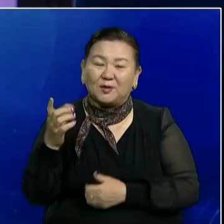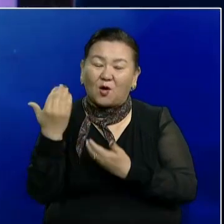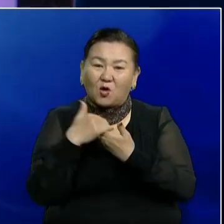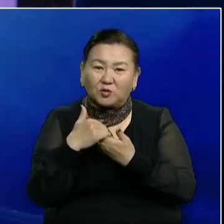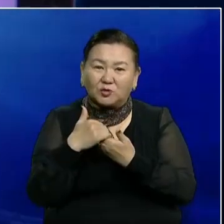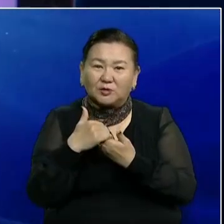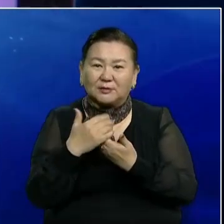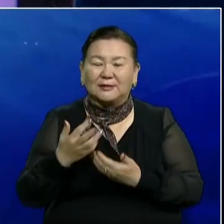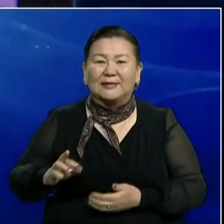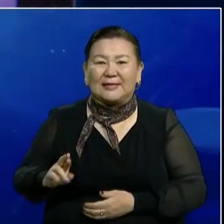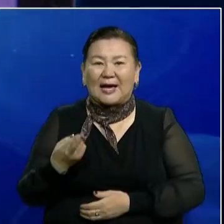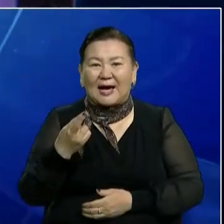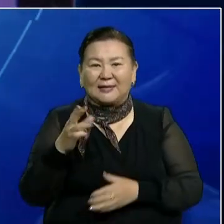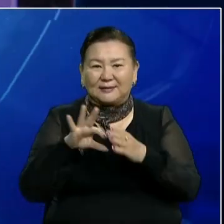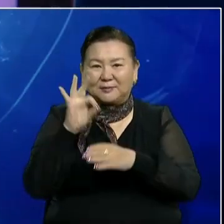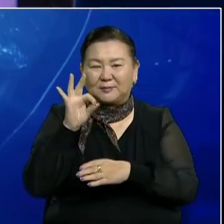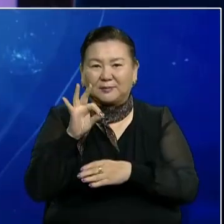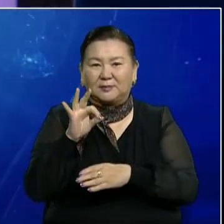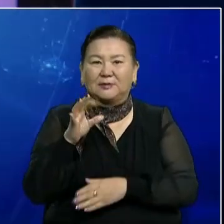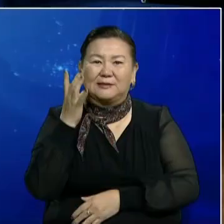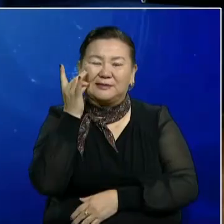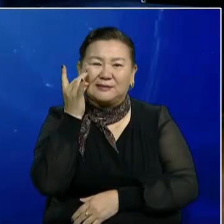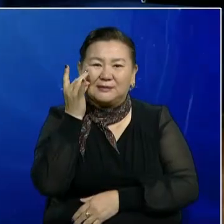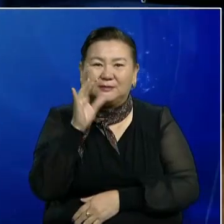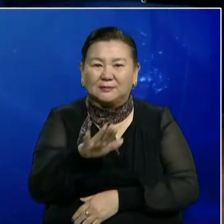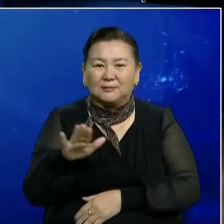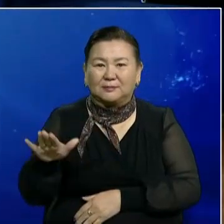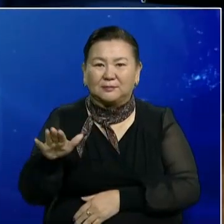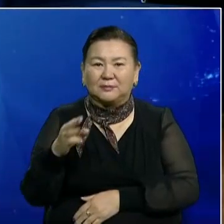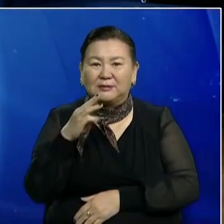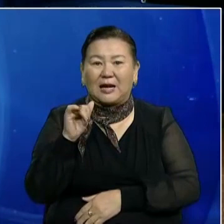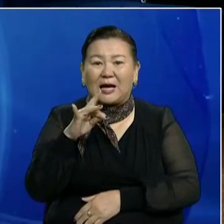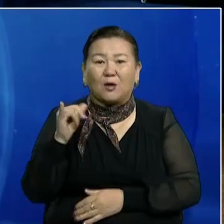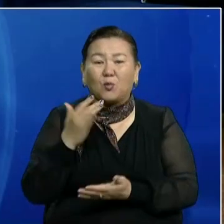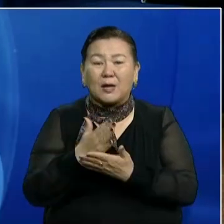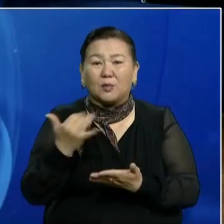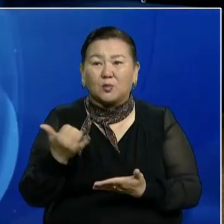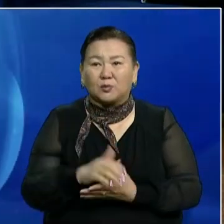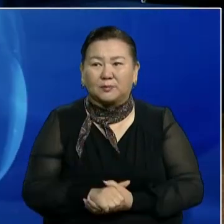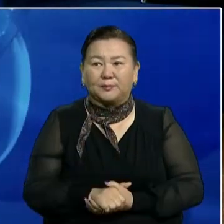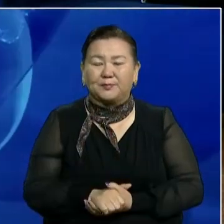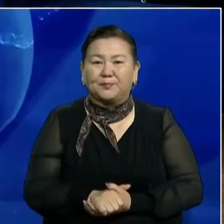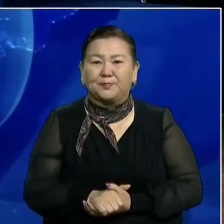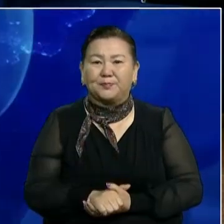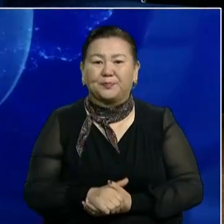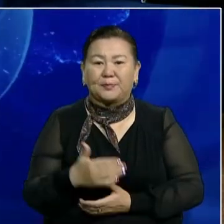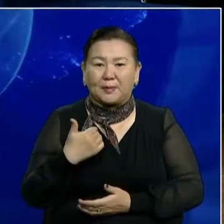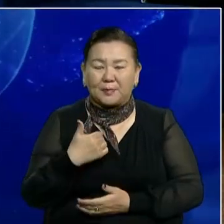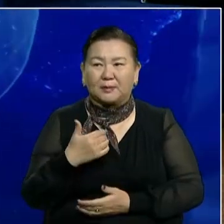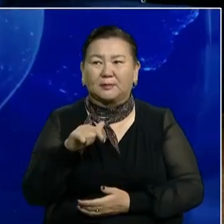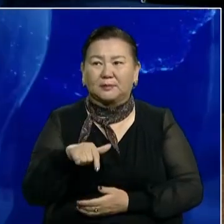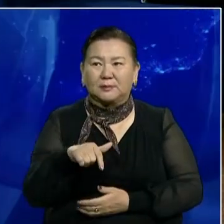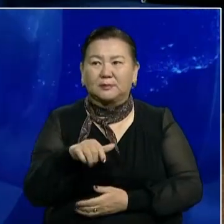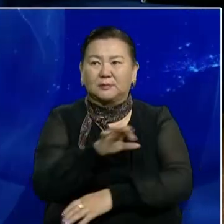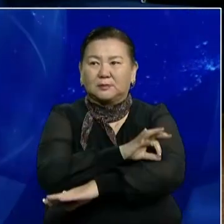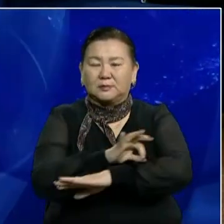Яагаад энийг сонгосон юм бол? Ер нь ингээд анзаарсан чи хүүхдүүд маань бас нийгмийн оролцоо их тар байна уу? Юу гэж харж байна? Ингээсэн нөгөө манай Era Leader